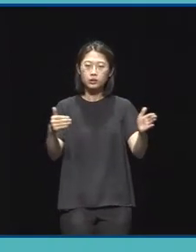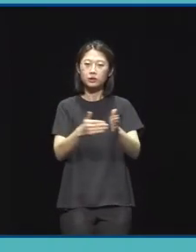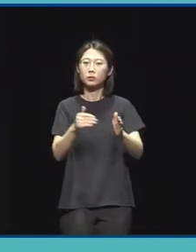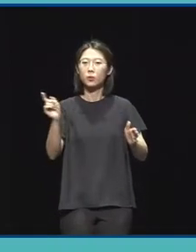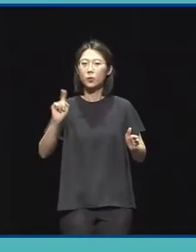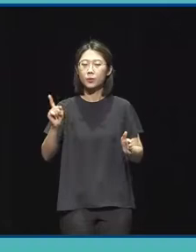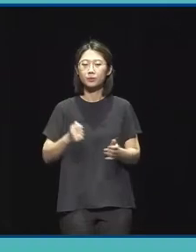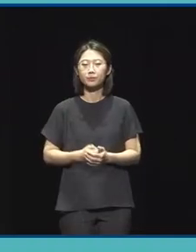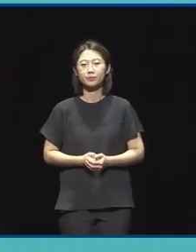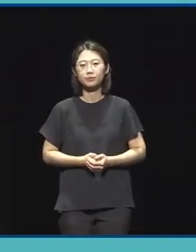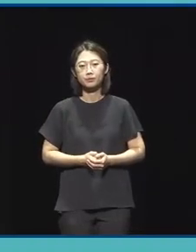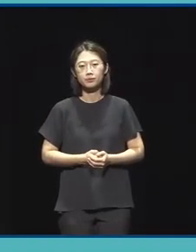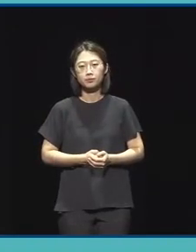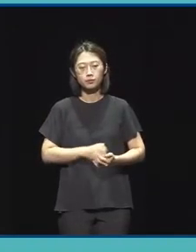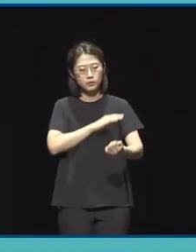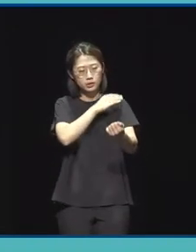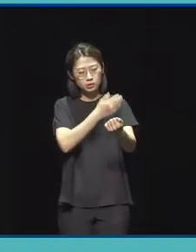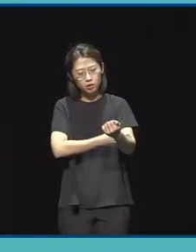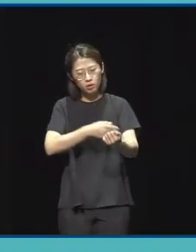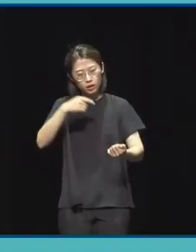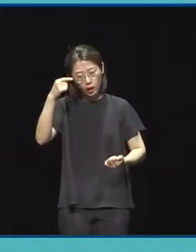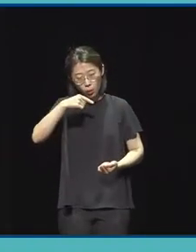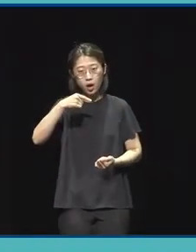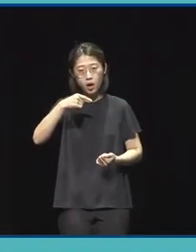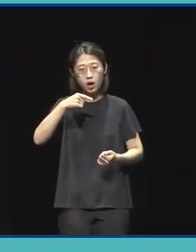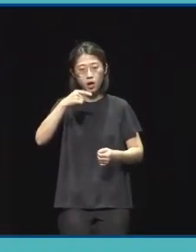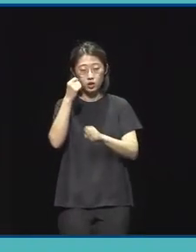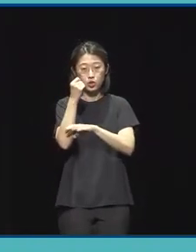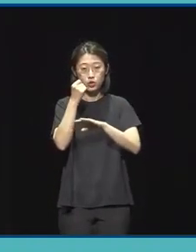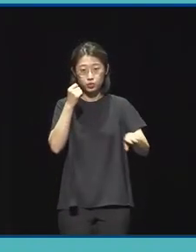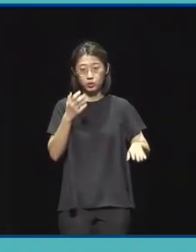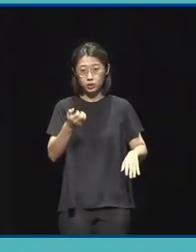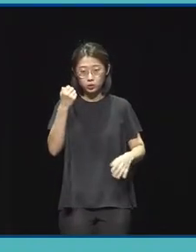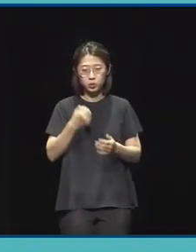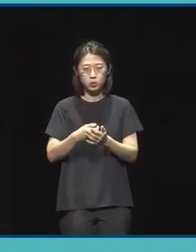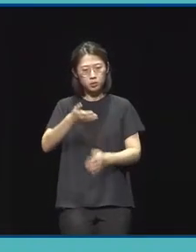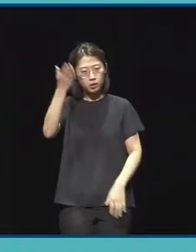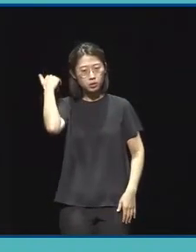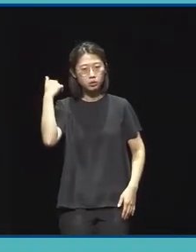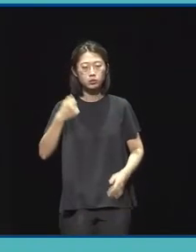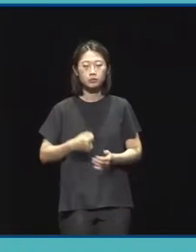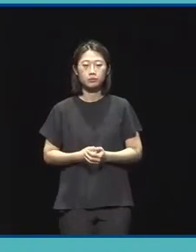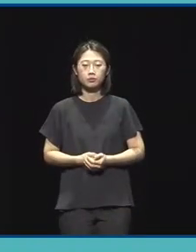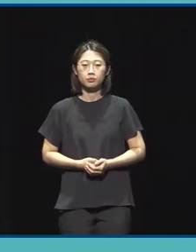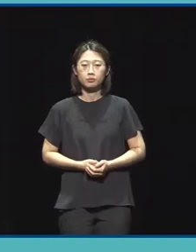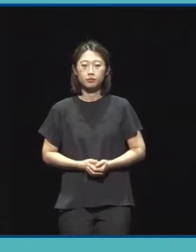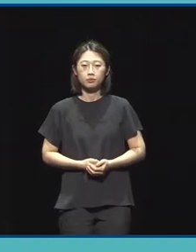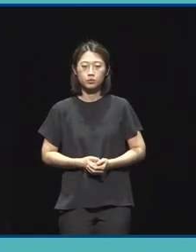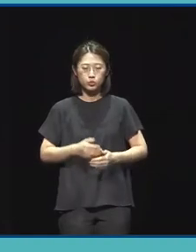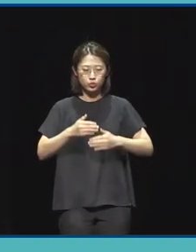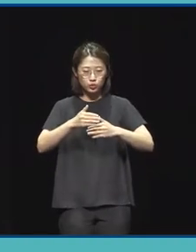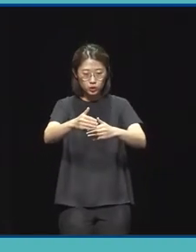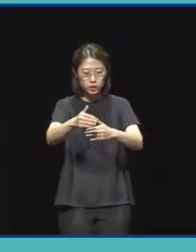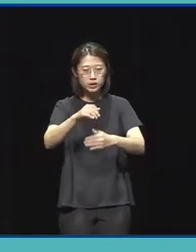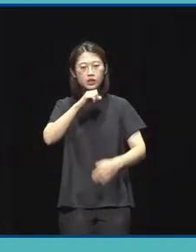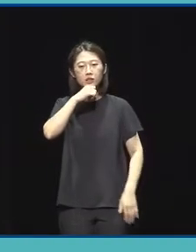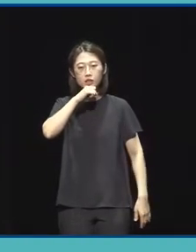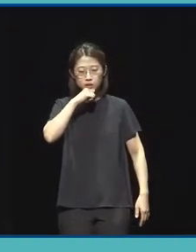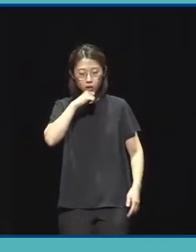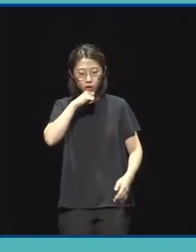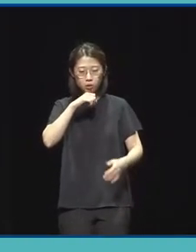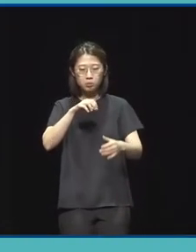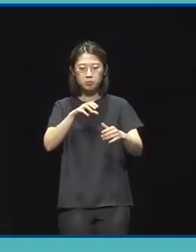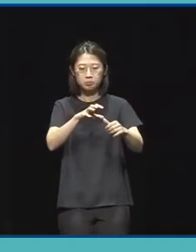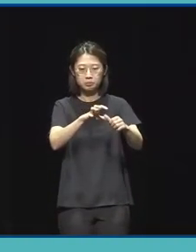영양 강화를 판단하는 기준으로서 과거 유사 향유 사업에 대한 추진 실적을 기반으로